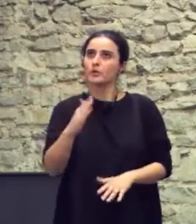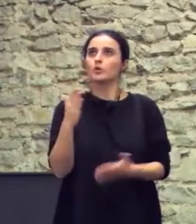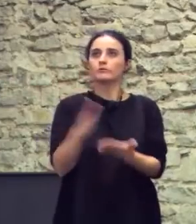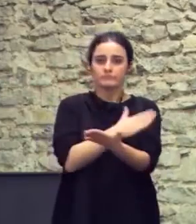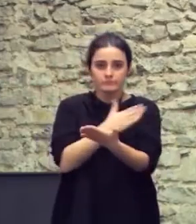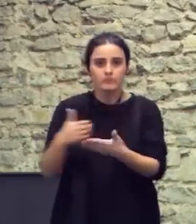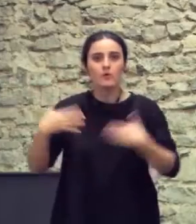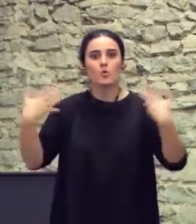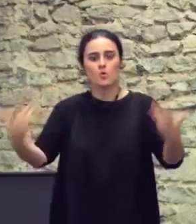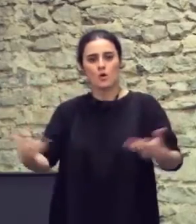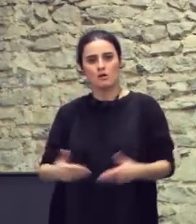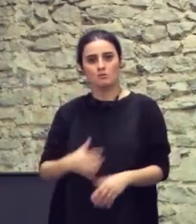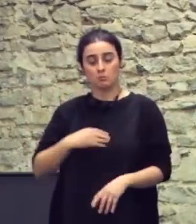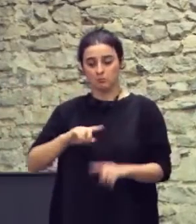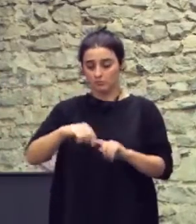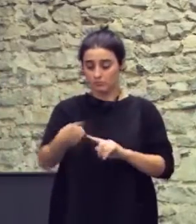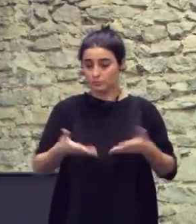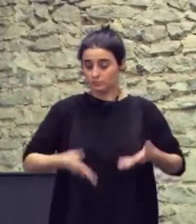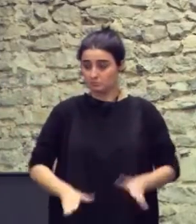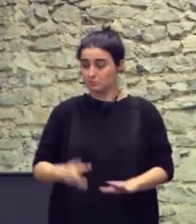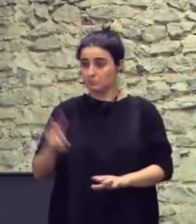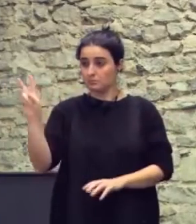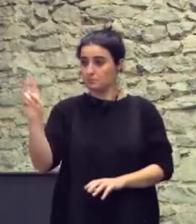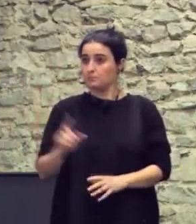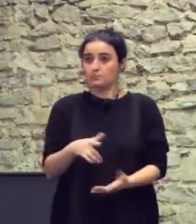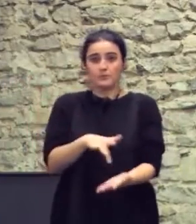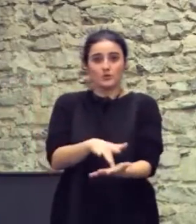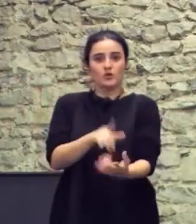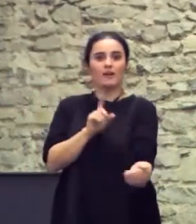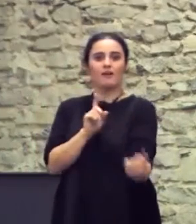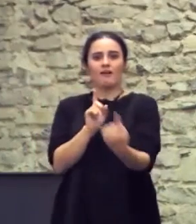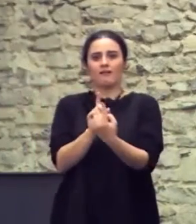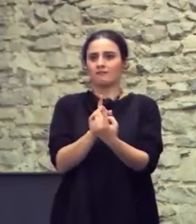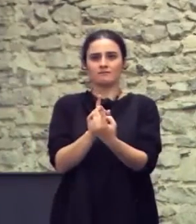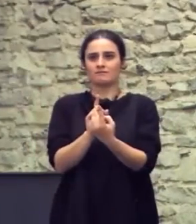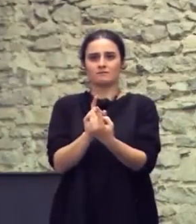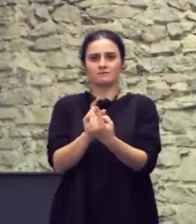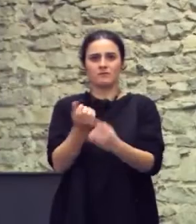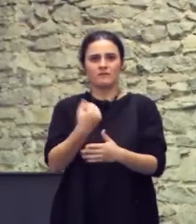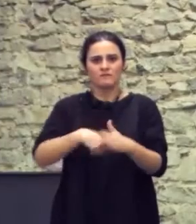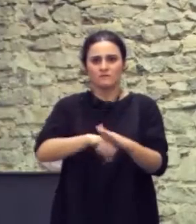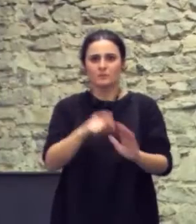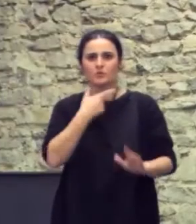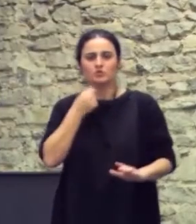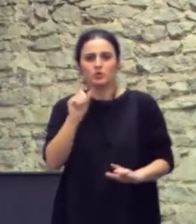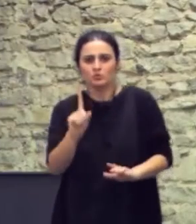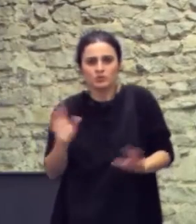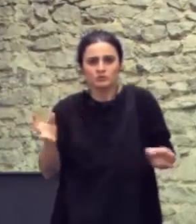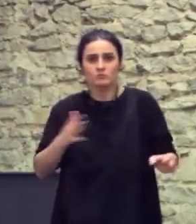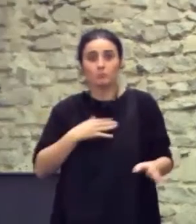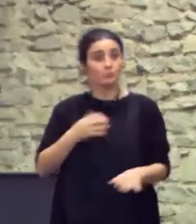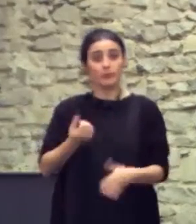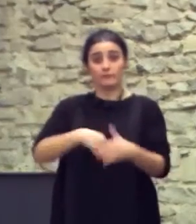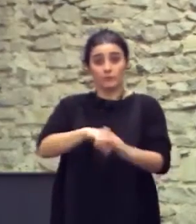dakitzer. Eta orduan igual, seme alabak etortzen zaizkigunean, esaten ez zaiela gustatzen futbola, igual da ez zaiela gustatzen futbola.